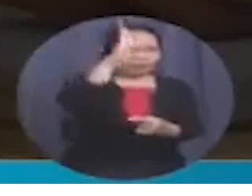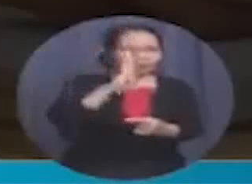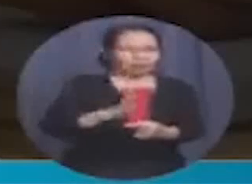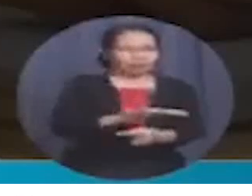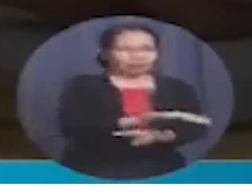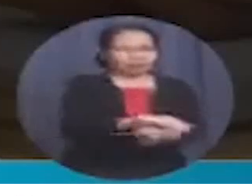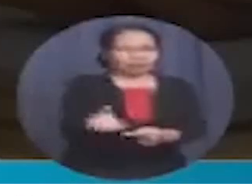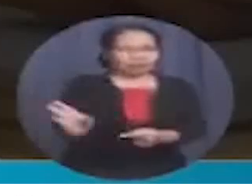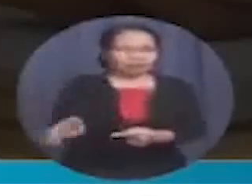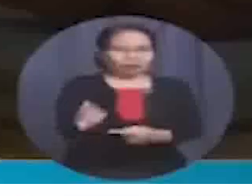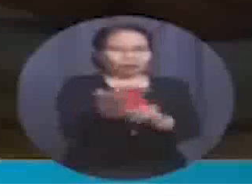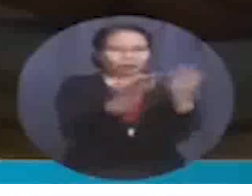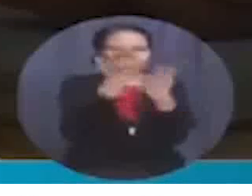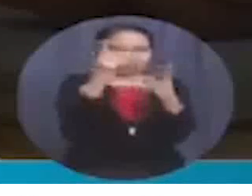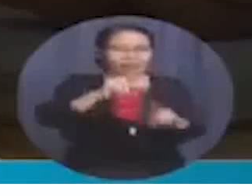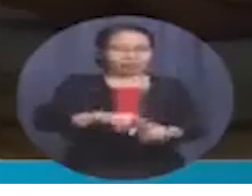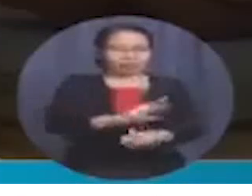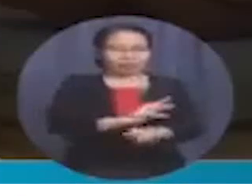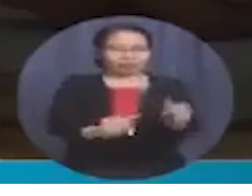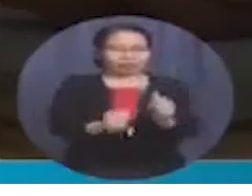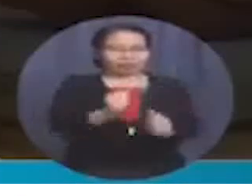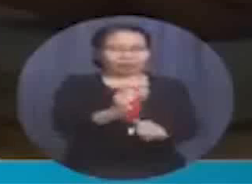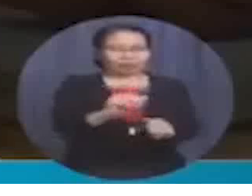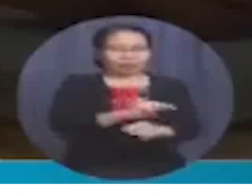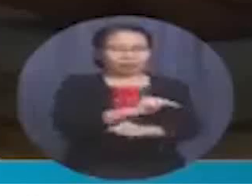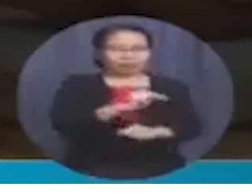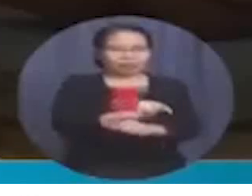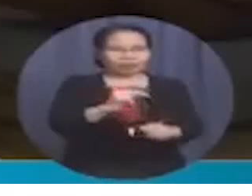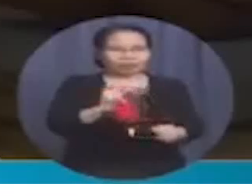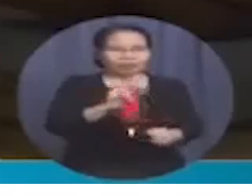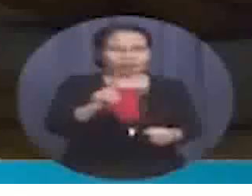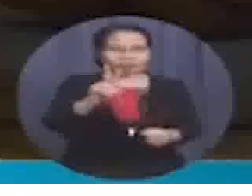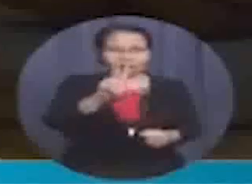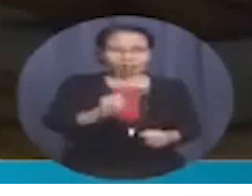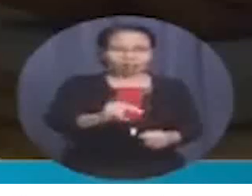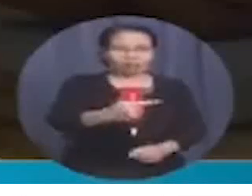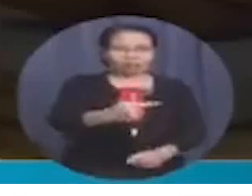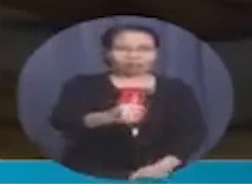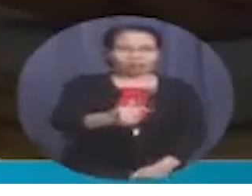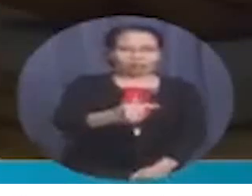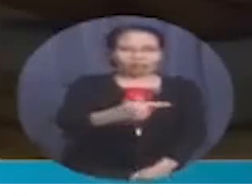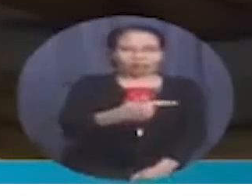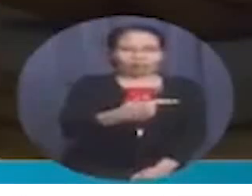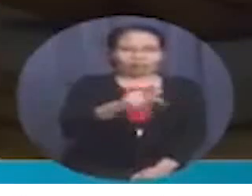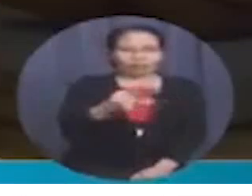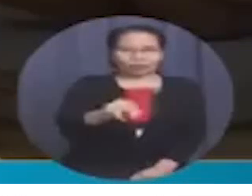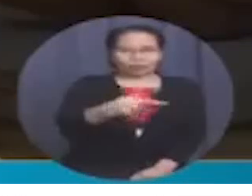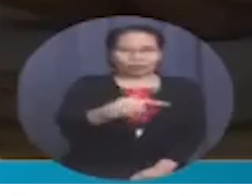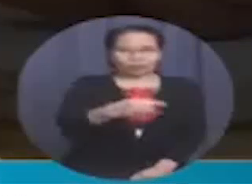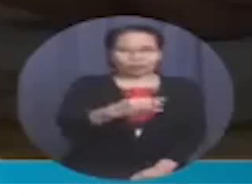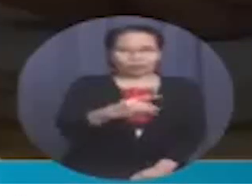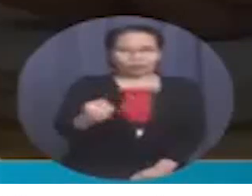sa Diyos, kayo'y nasa pagkaalipin nang sa katutubo ay hindi mga